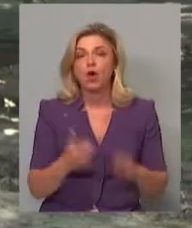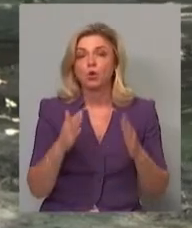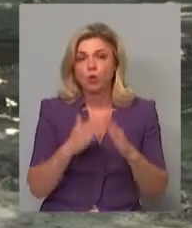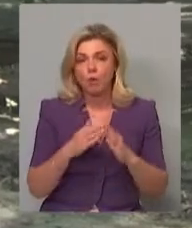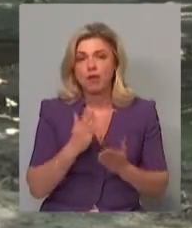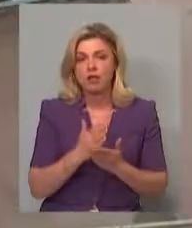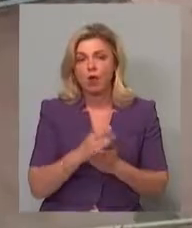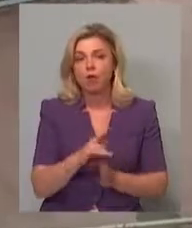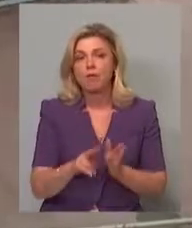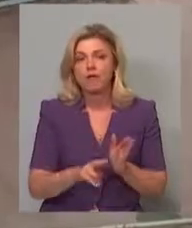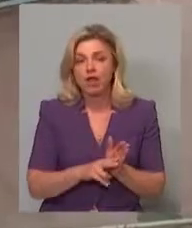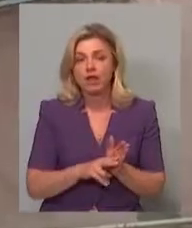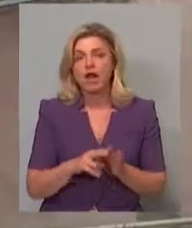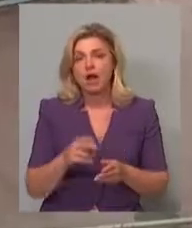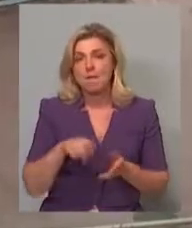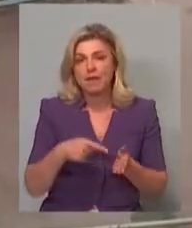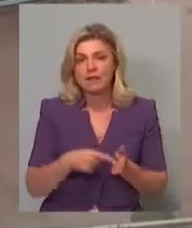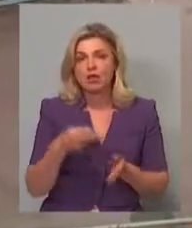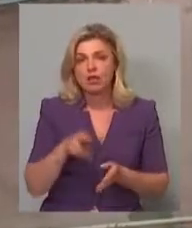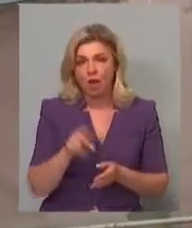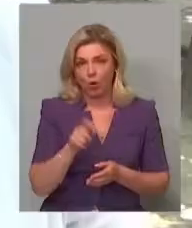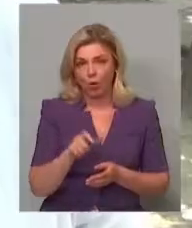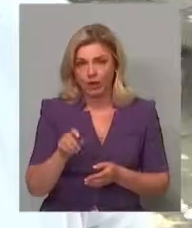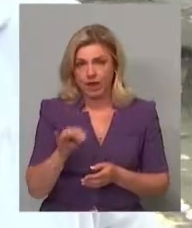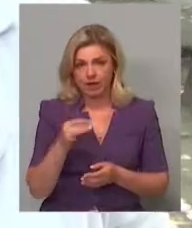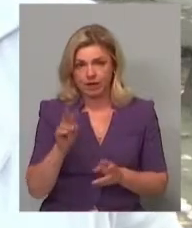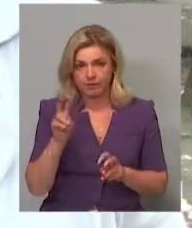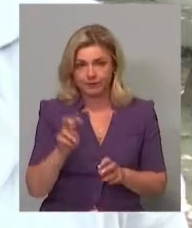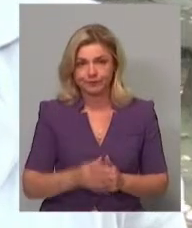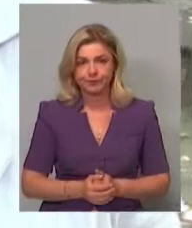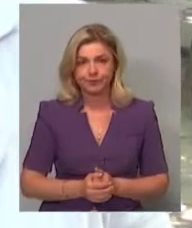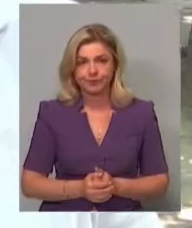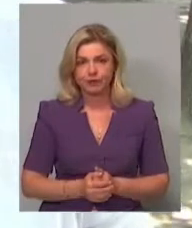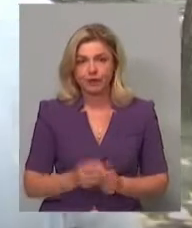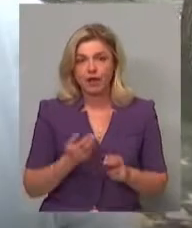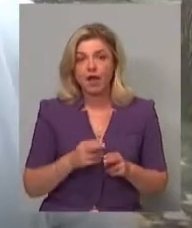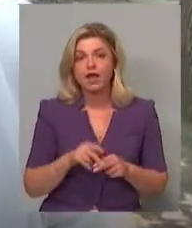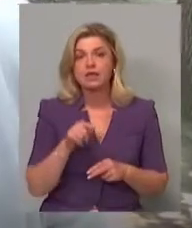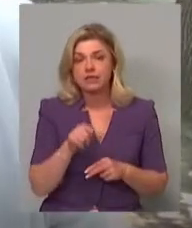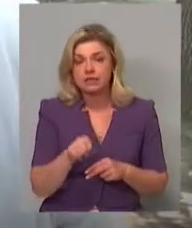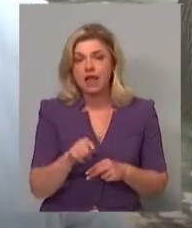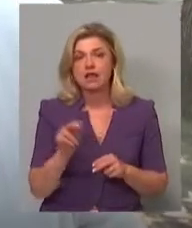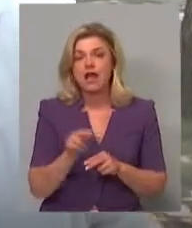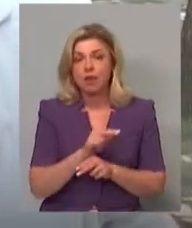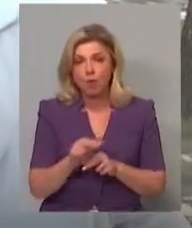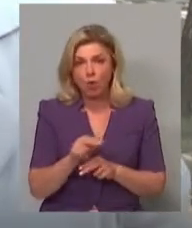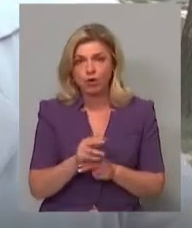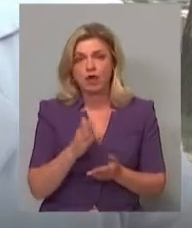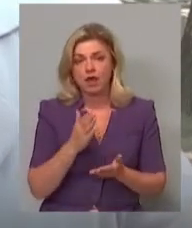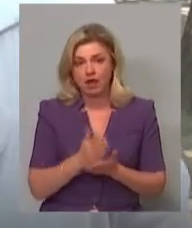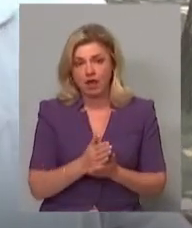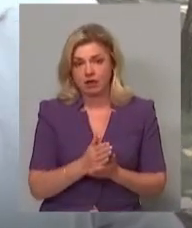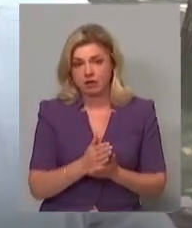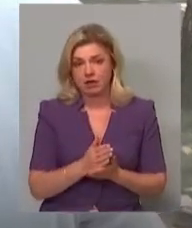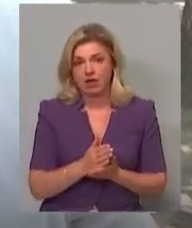на балансі керуючої компанії «Місто для людей». Стаття «Поточний ремонт» є накопичувальною. На сьогодні, за